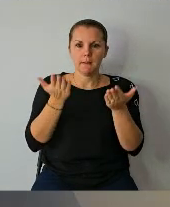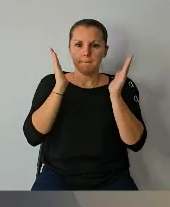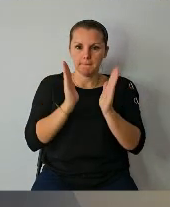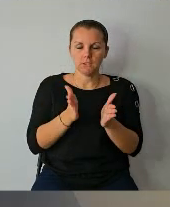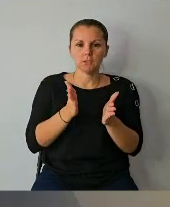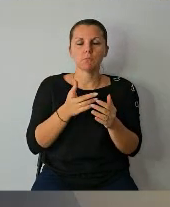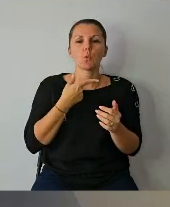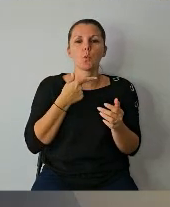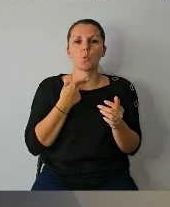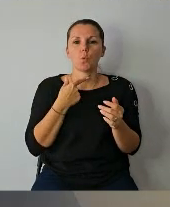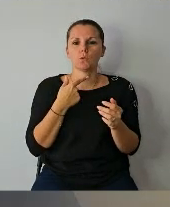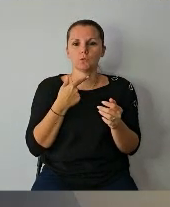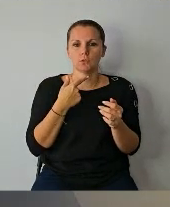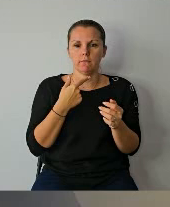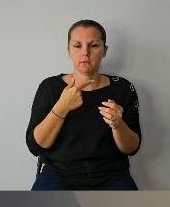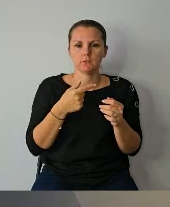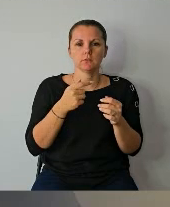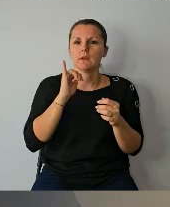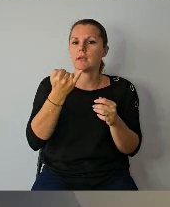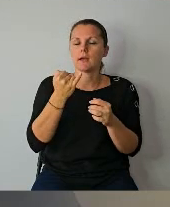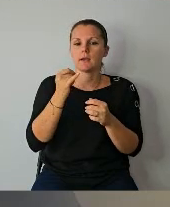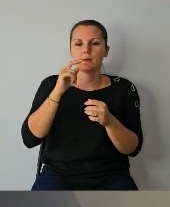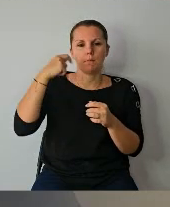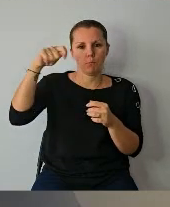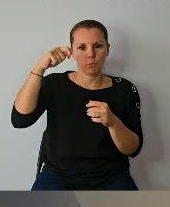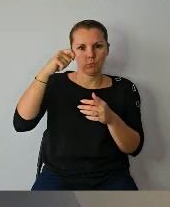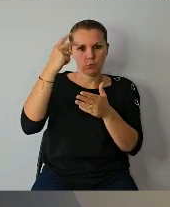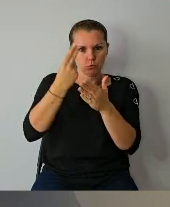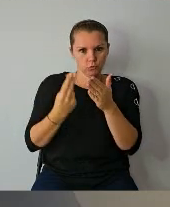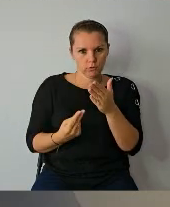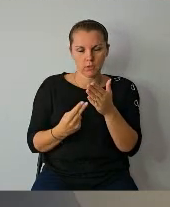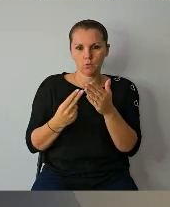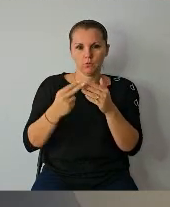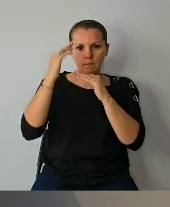głosować w takiej kolejności, jak przeczytał Pan Burmistrz.